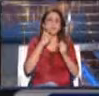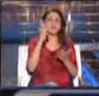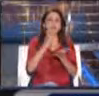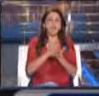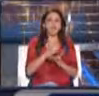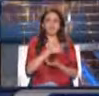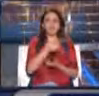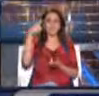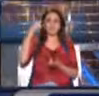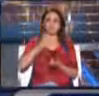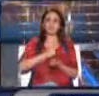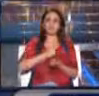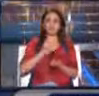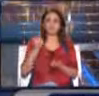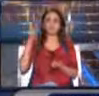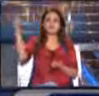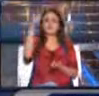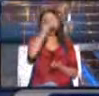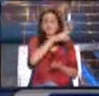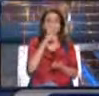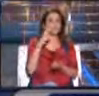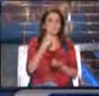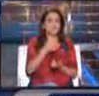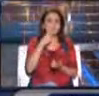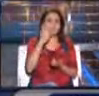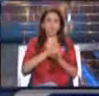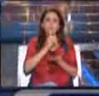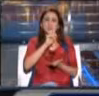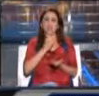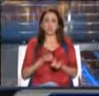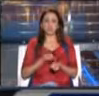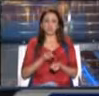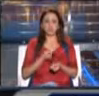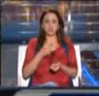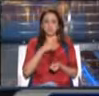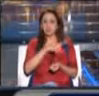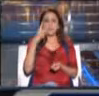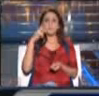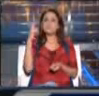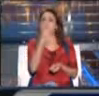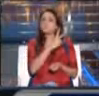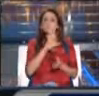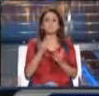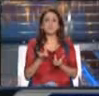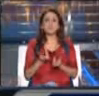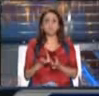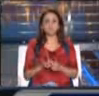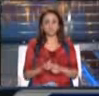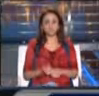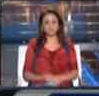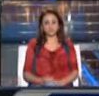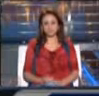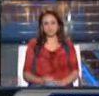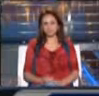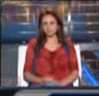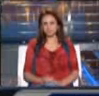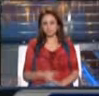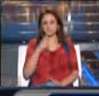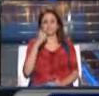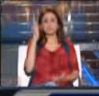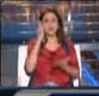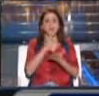يعني احنا لا ممكن لا احنا قاعدين احنا الثلاثة احنا الأربعة كل واحد وجهة نظر لا لا لا معلومة لا الحق وجهة نظر ما فيهاش وجهة نظر